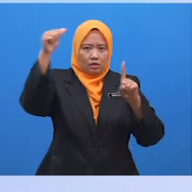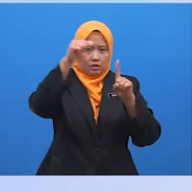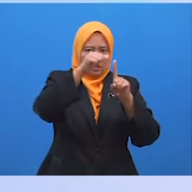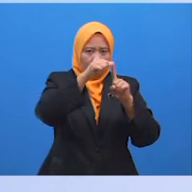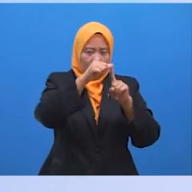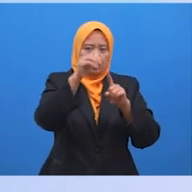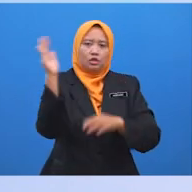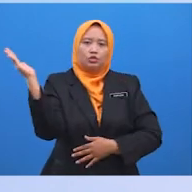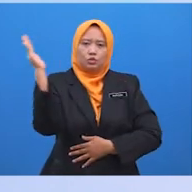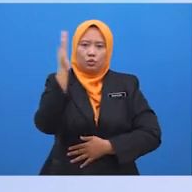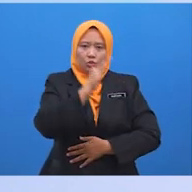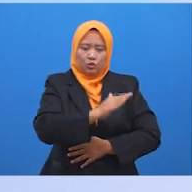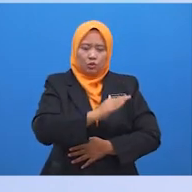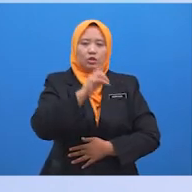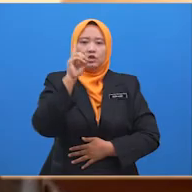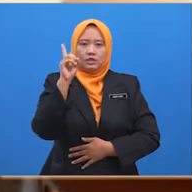satu garis lurus.